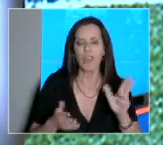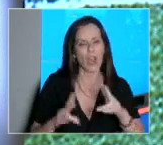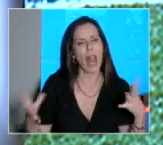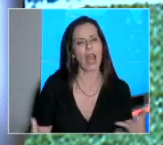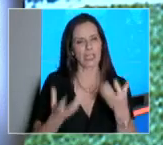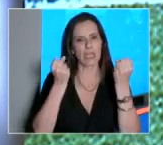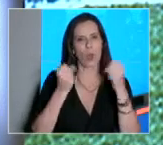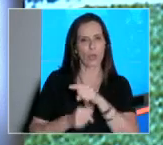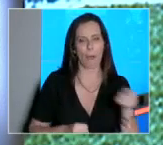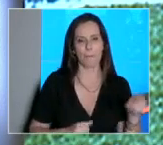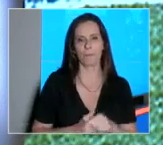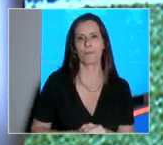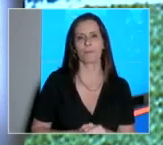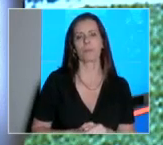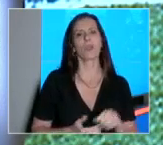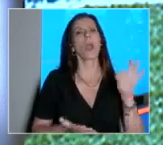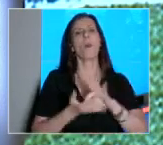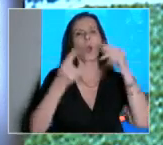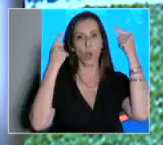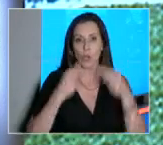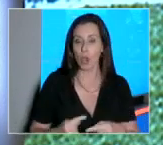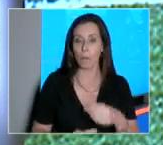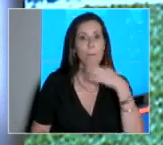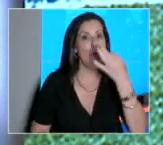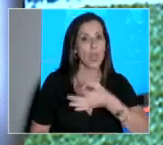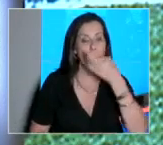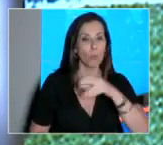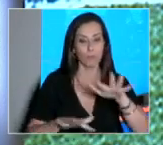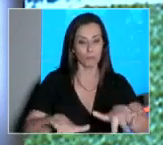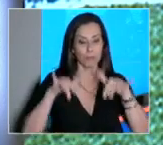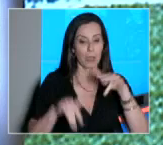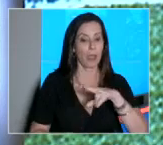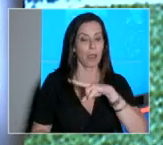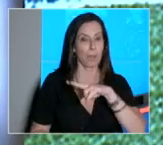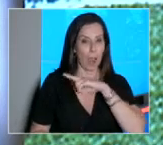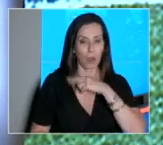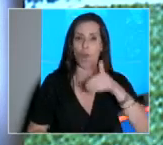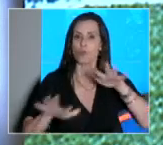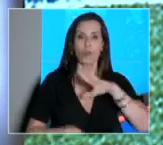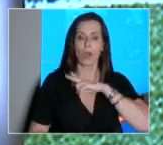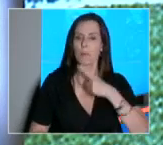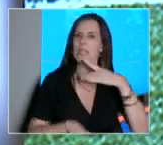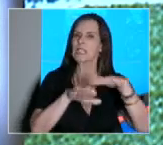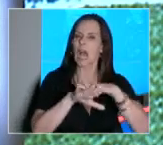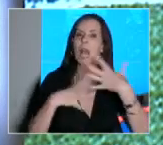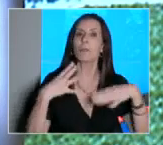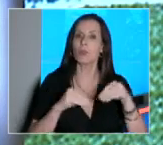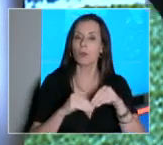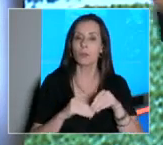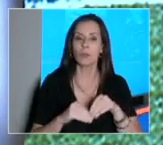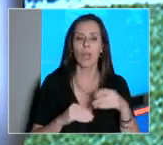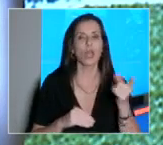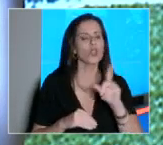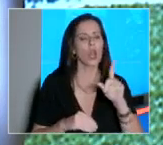ניתן היה להציל את חייהם. באותו היום, בנאום בפרלמנט הבריטי, התנצל ראש הממשלה דיוויד קמרון בפני המשפחות על